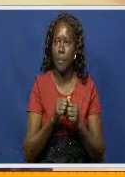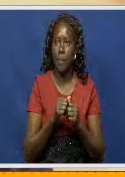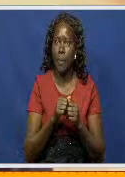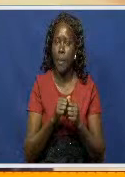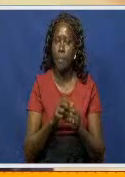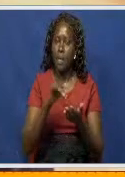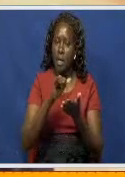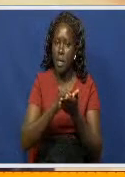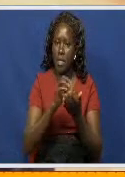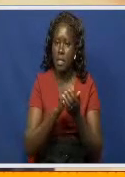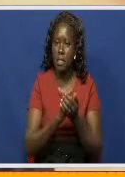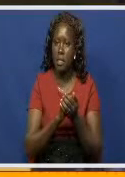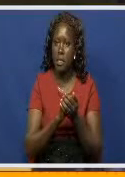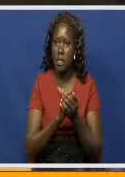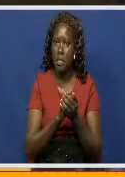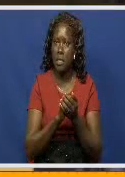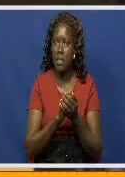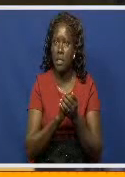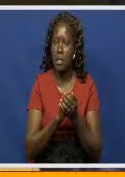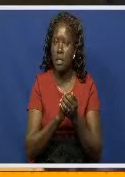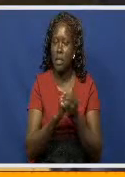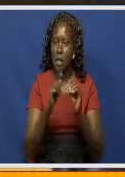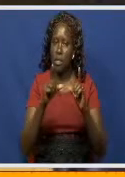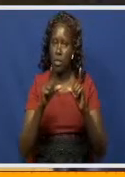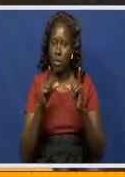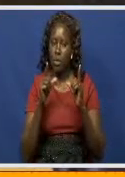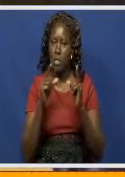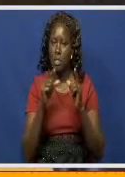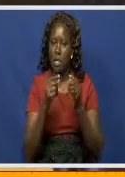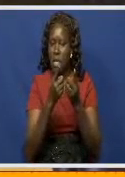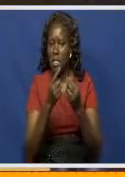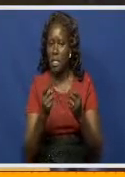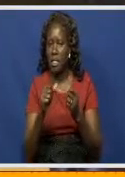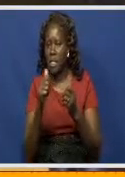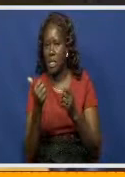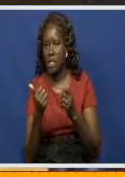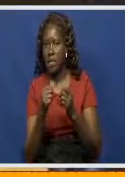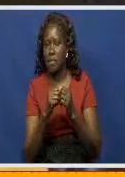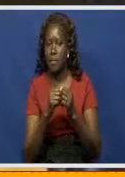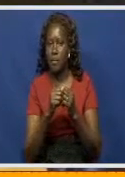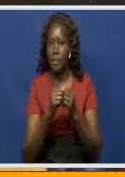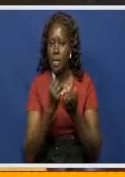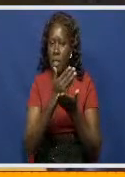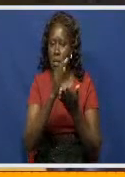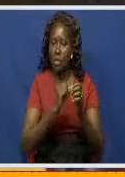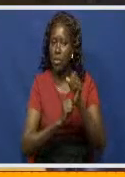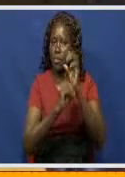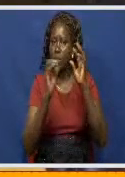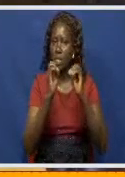hiyo akiba haitakuwa ikihitaji kitu inaitwa collateral inahitaji tu